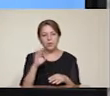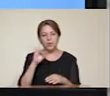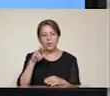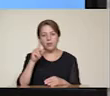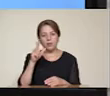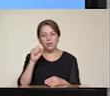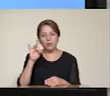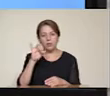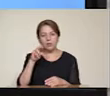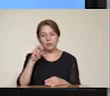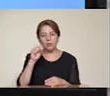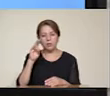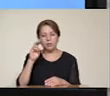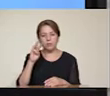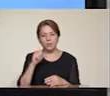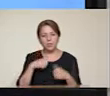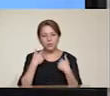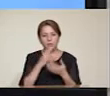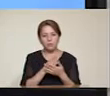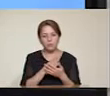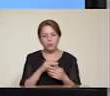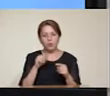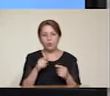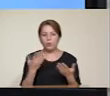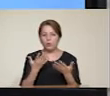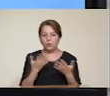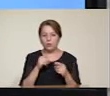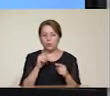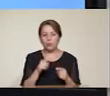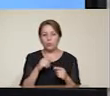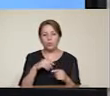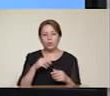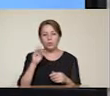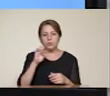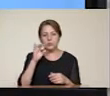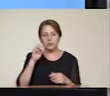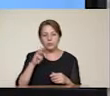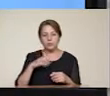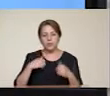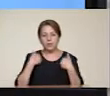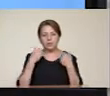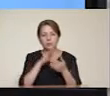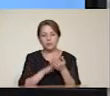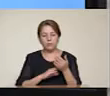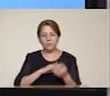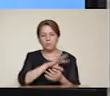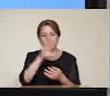ilgarilanma harakatini keltirilgan. Ilgarilanma harakat deb jism harakati davomida uning barcha